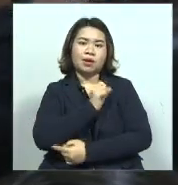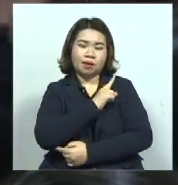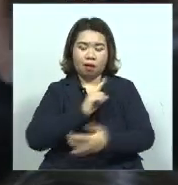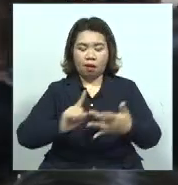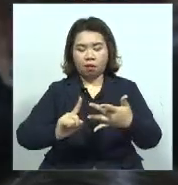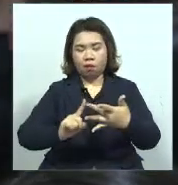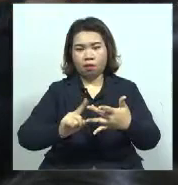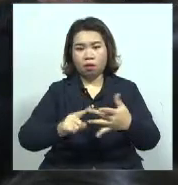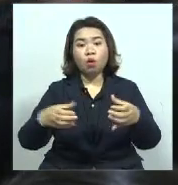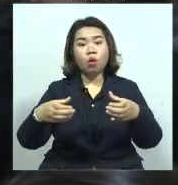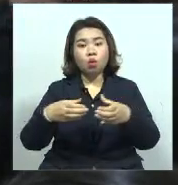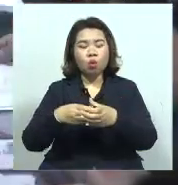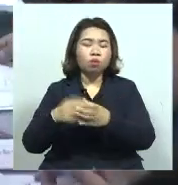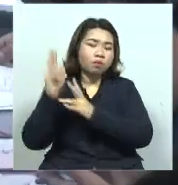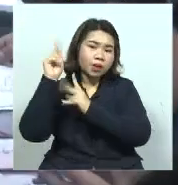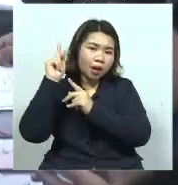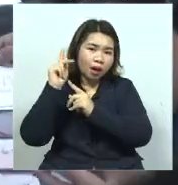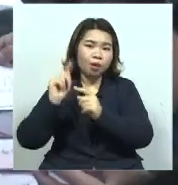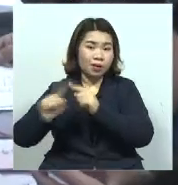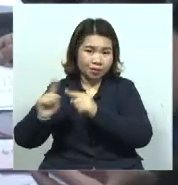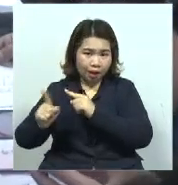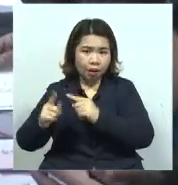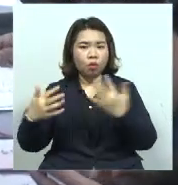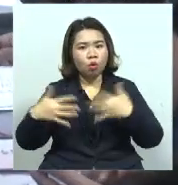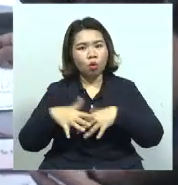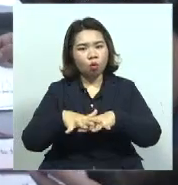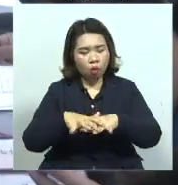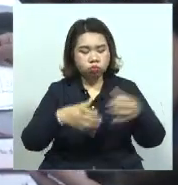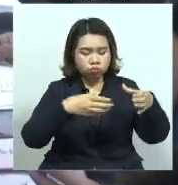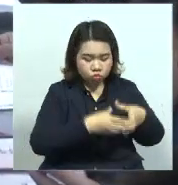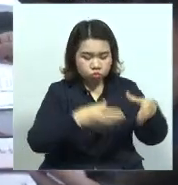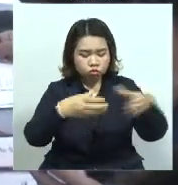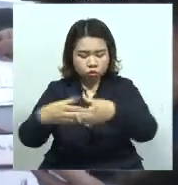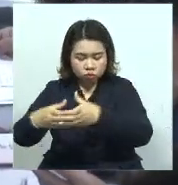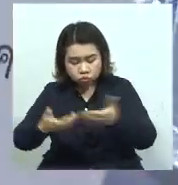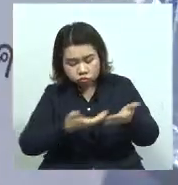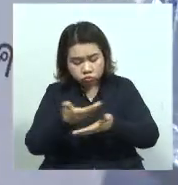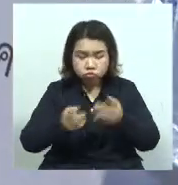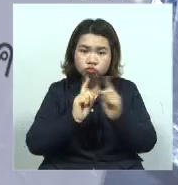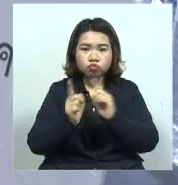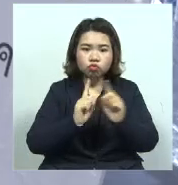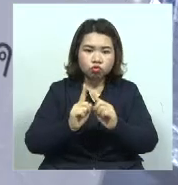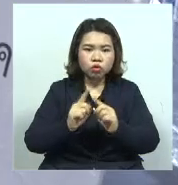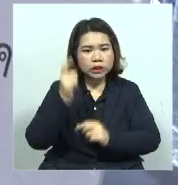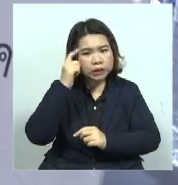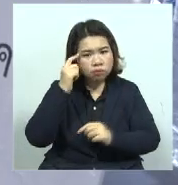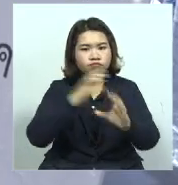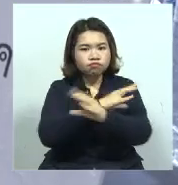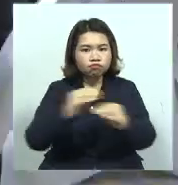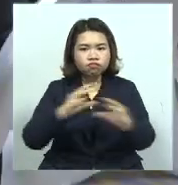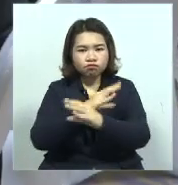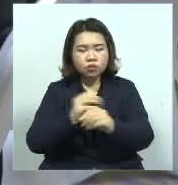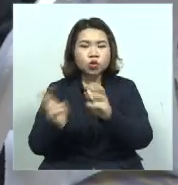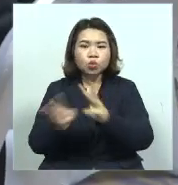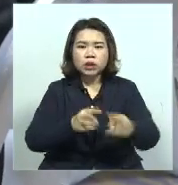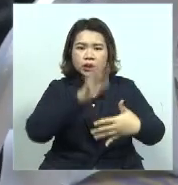าและกลุ่มเครือข่ายองค์กรสื่อมวลชนเพื่อร่วมกันตั้งวงพูดคุยนะครับแลกเปลี่ยนความคิดเห็นเพื่อหาแนวทางการขับเคลื่อนต